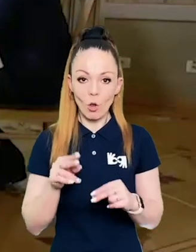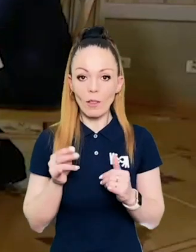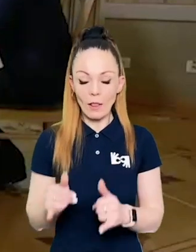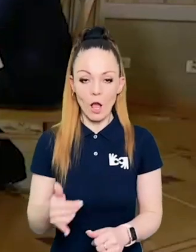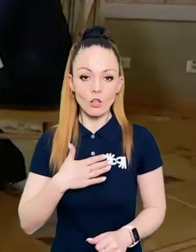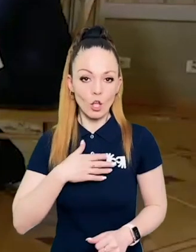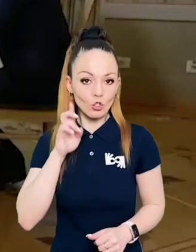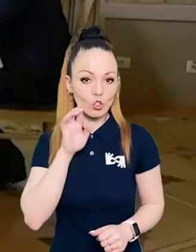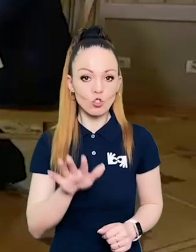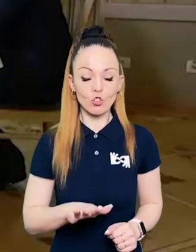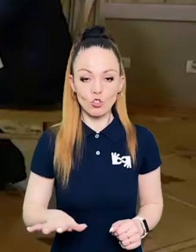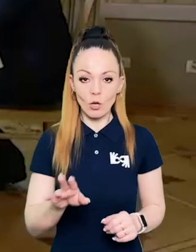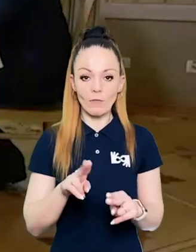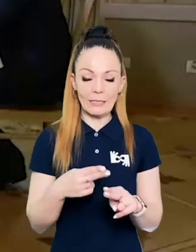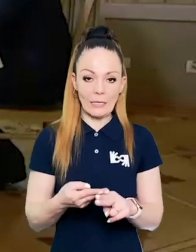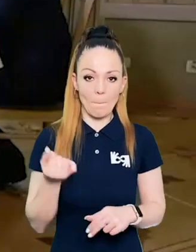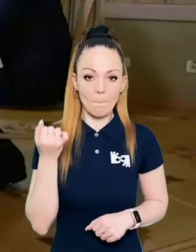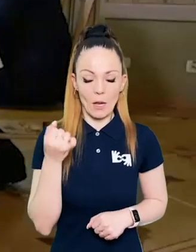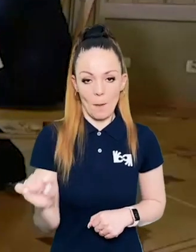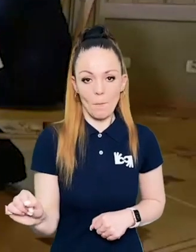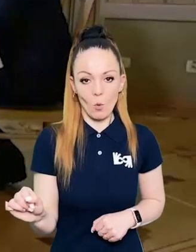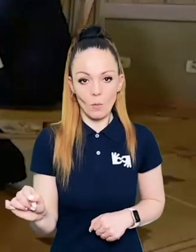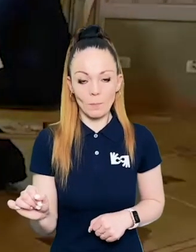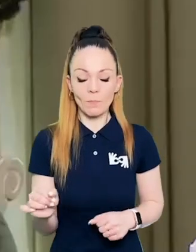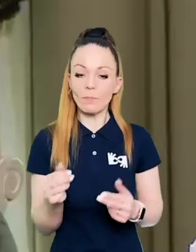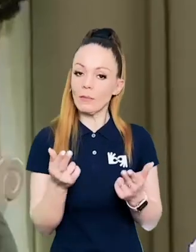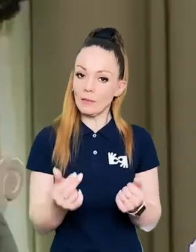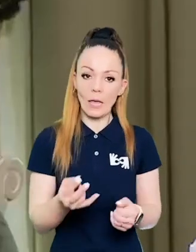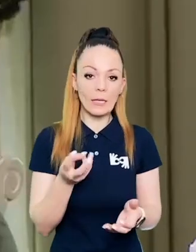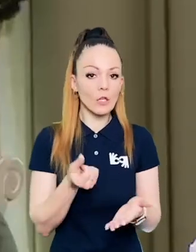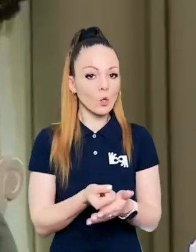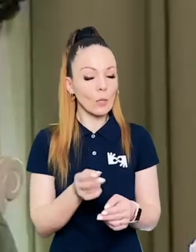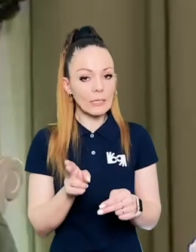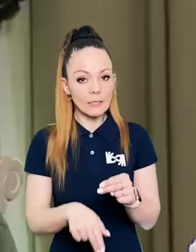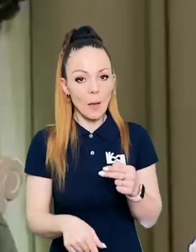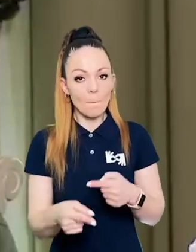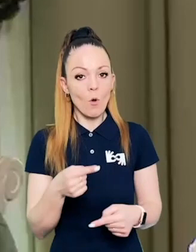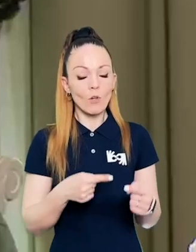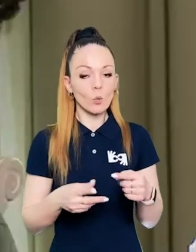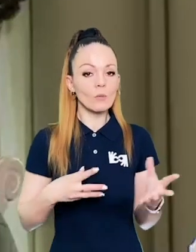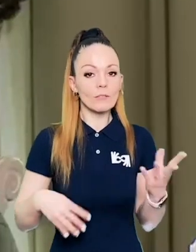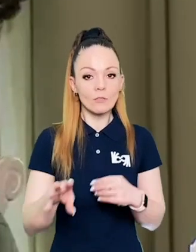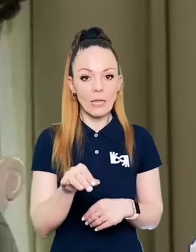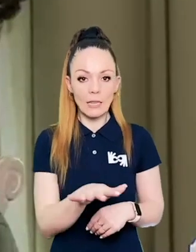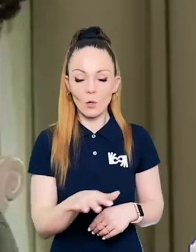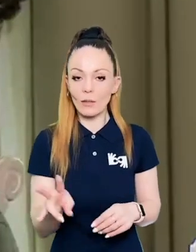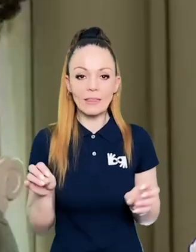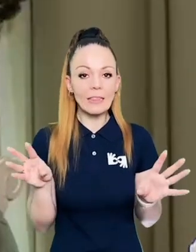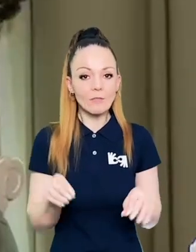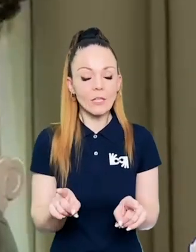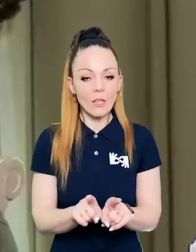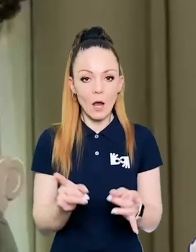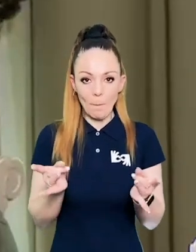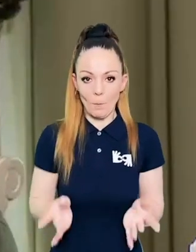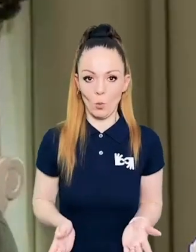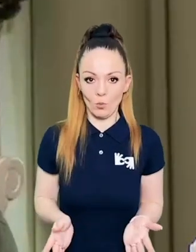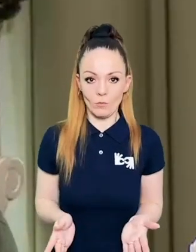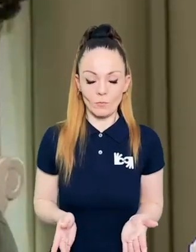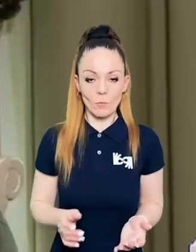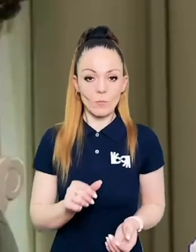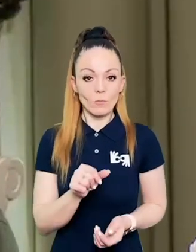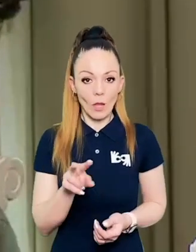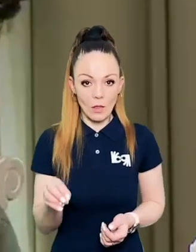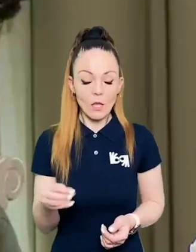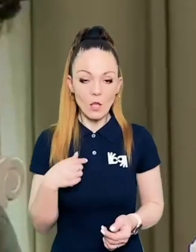я вважаю для нашої держави на сьогодні це перемога. Так не до кінця повернули всі території. Не все так просто.